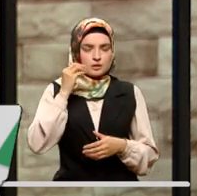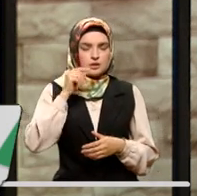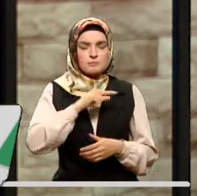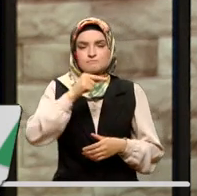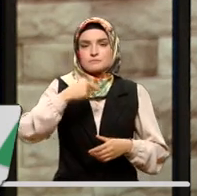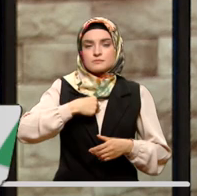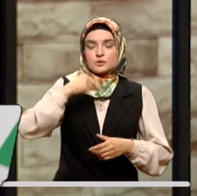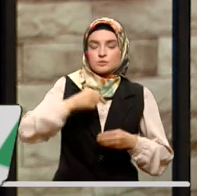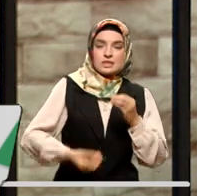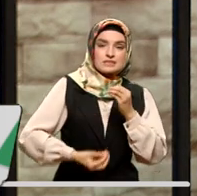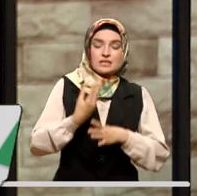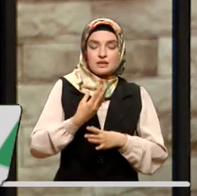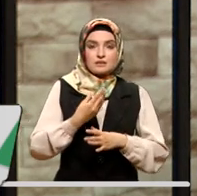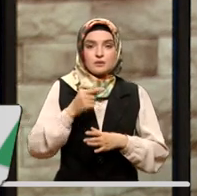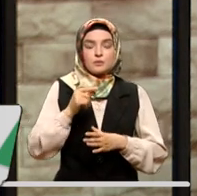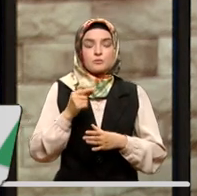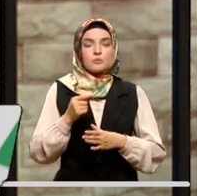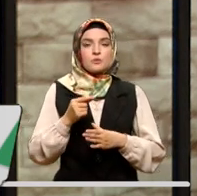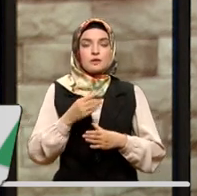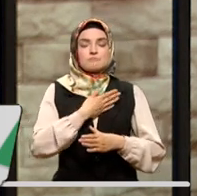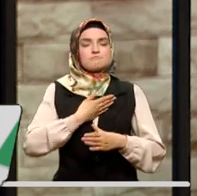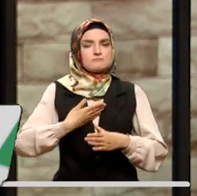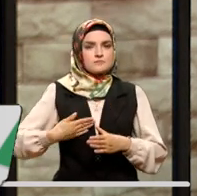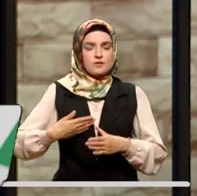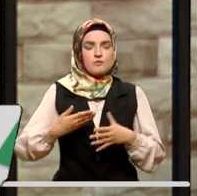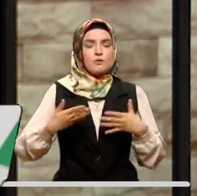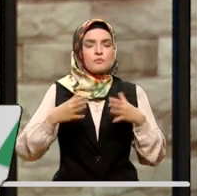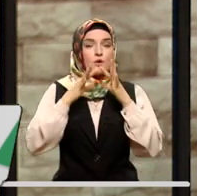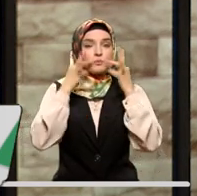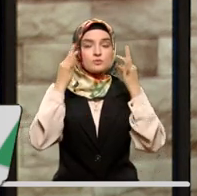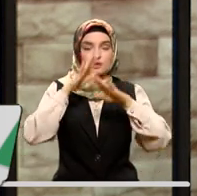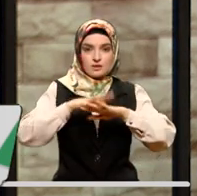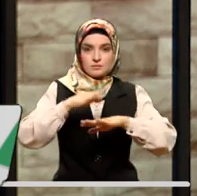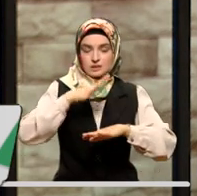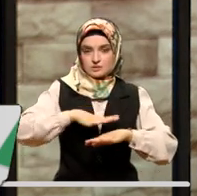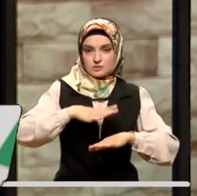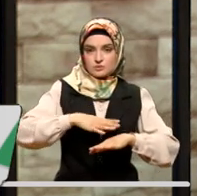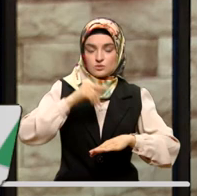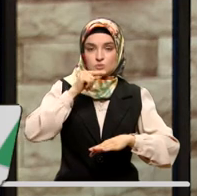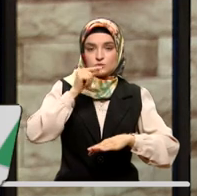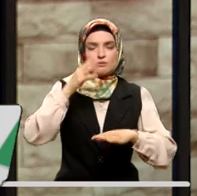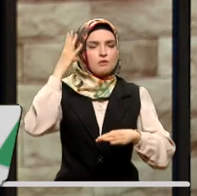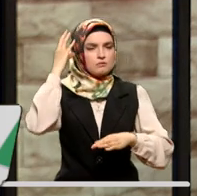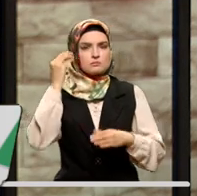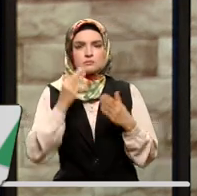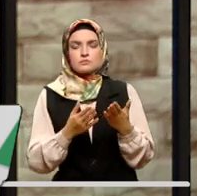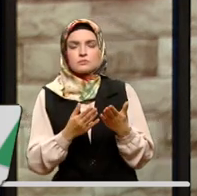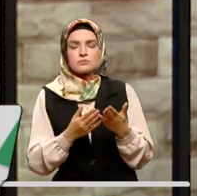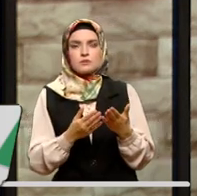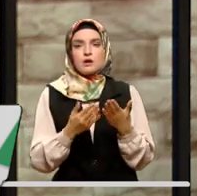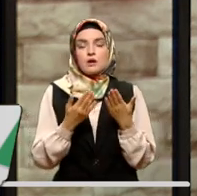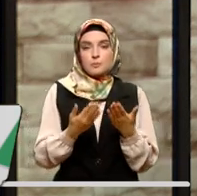vereni seviyoruz. Sevdiğimizi de mutlu etmek istiyoruz. Yani orada onu anlayabilir ama ne